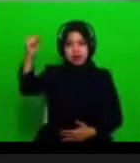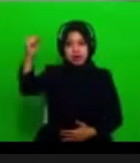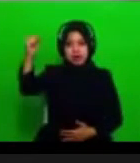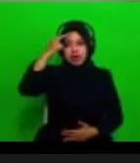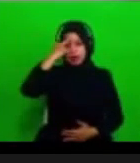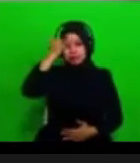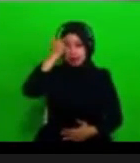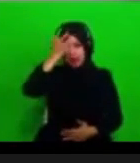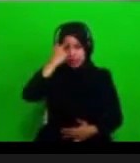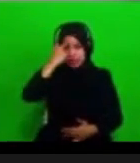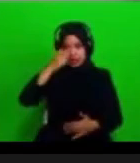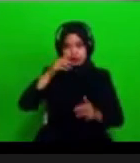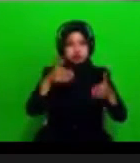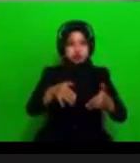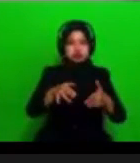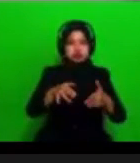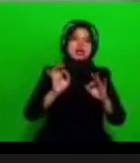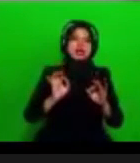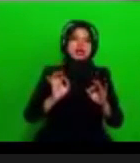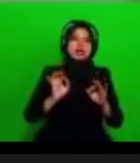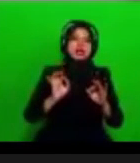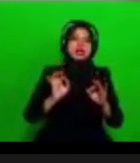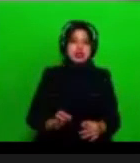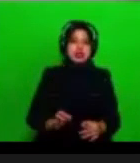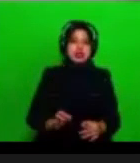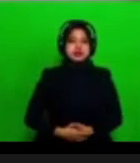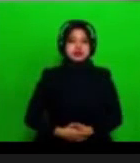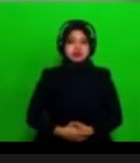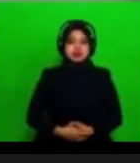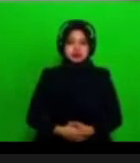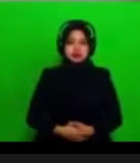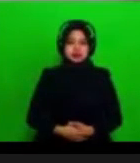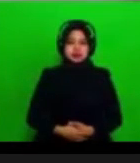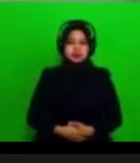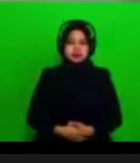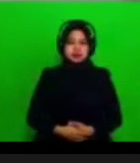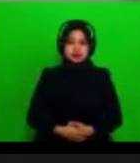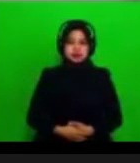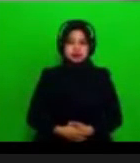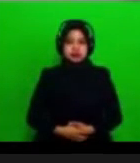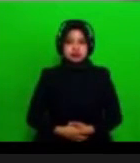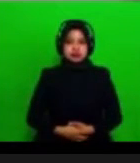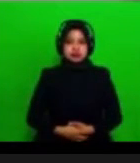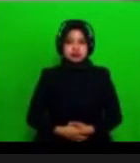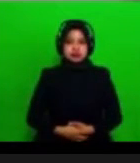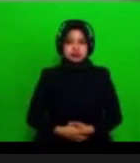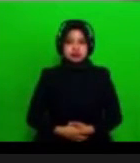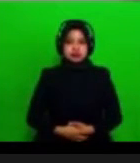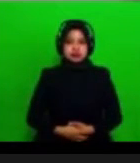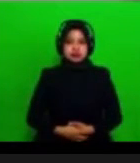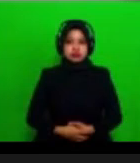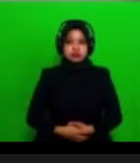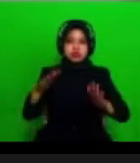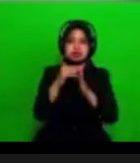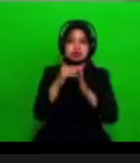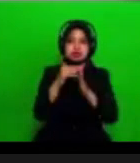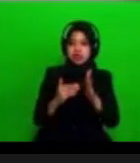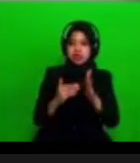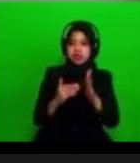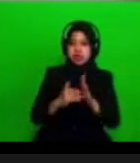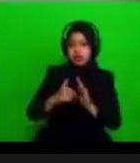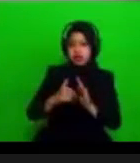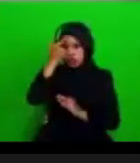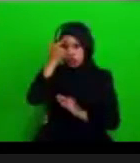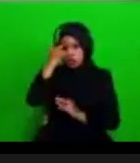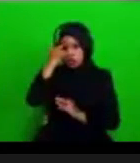Belajar dalam Peta Jalan Pendidikan. Secara umum, kebijakan Merdeka Belajar